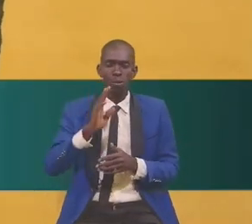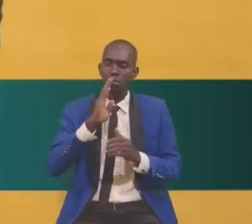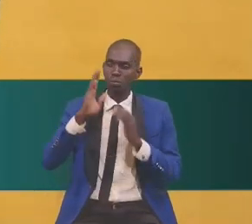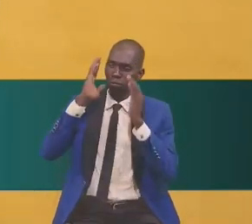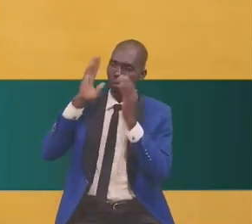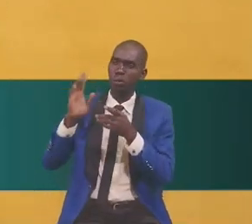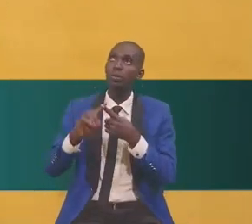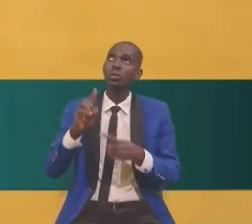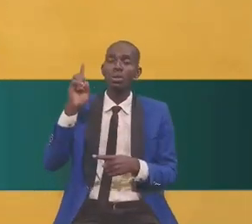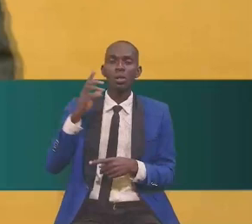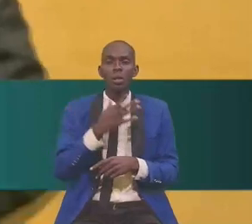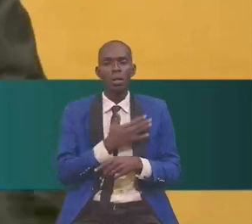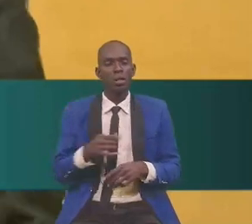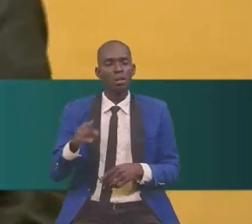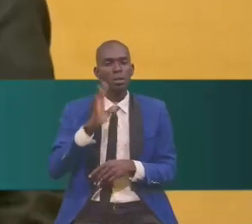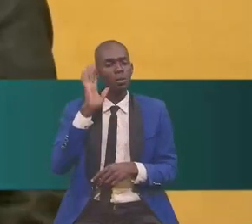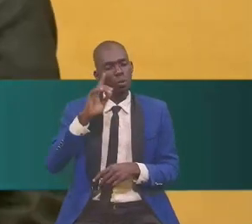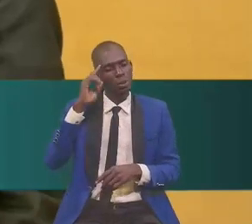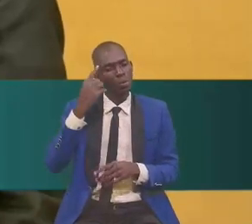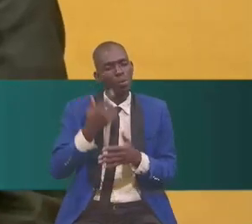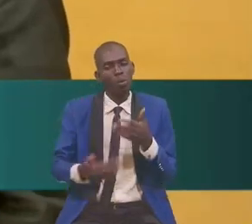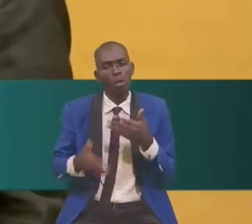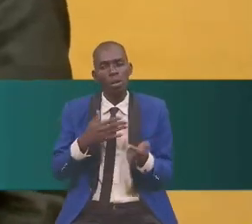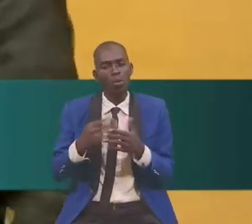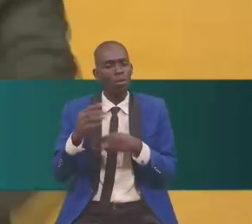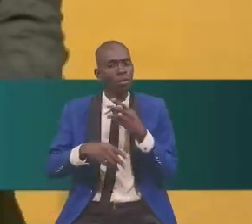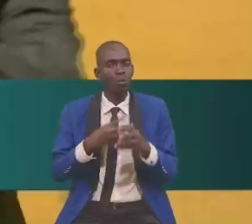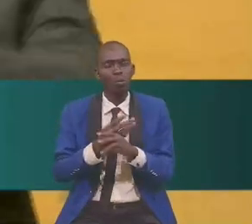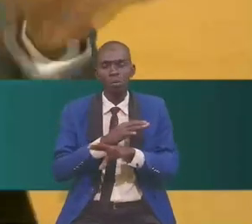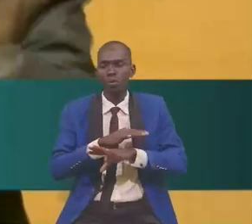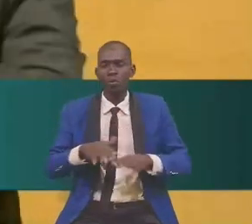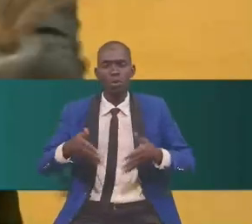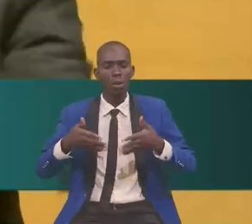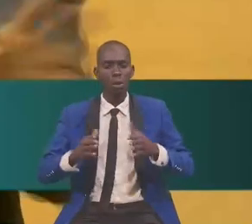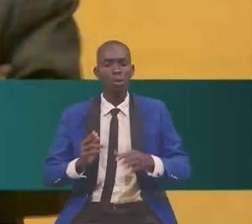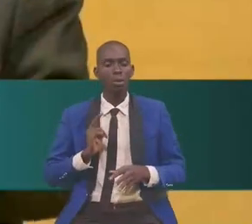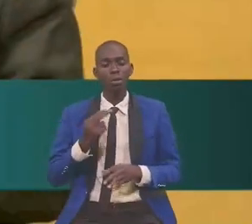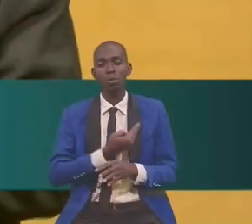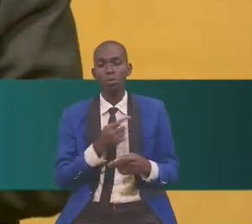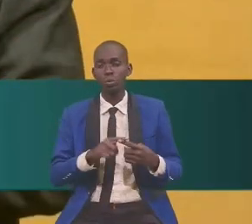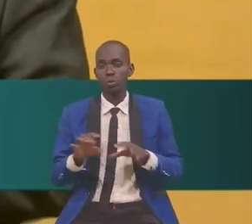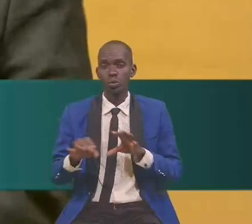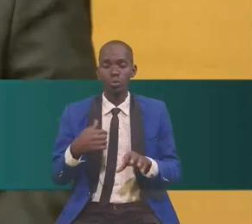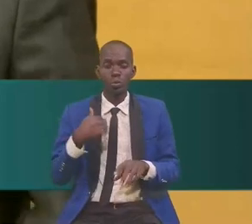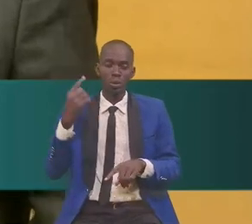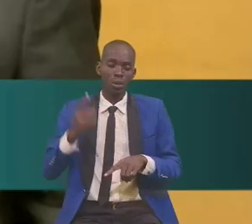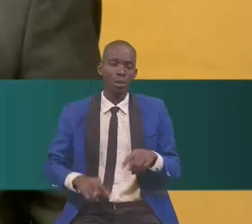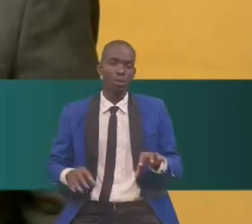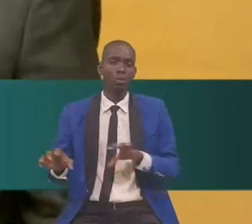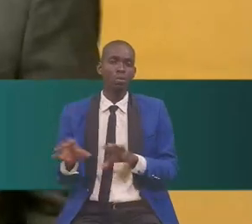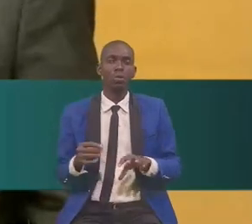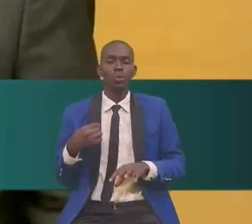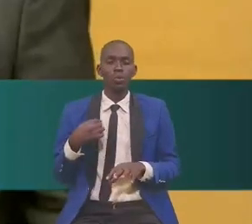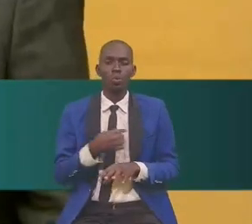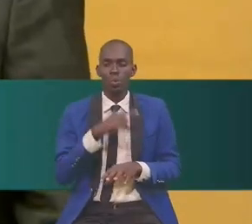penser, oh, quel que soit ce que le monde ne nous permet pas de faire, nous ne pouvons pas faire. Nous allons leur montrer